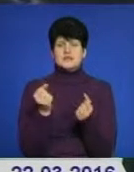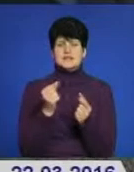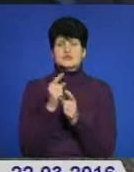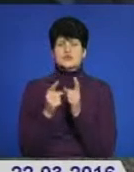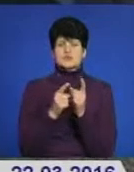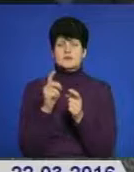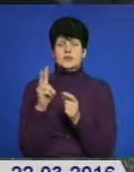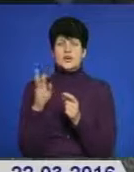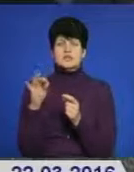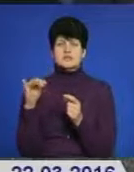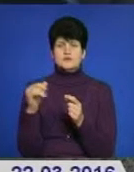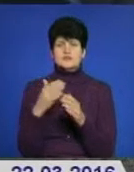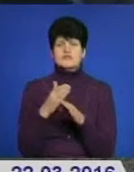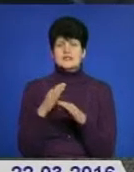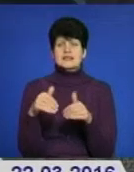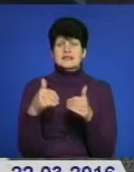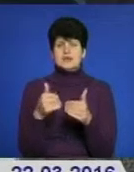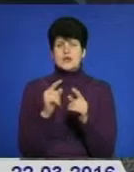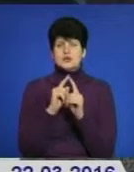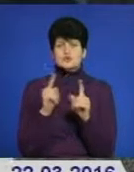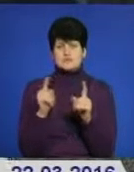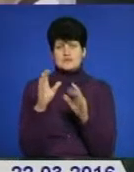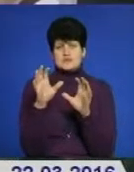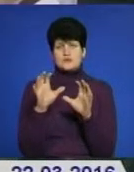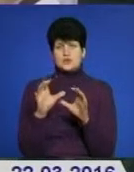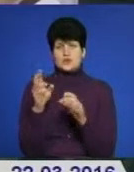Конституції в частині надання особливого статусу